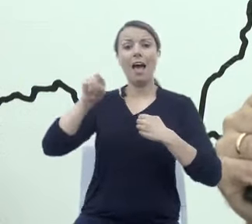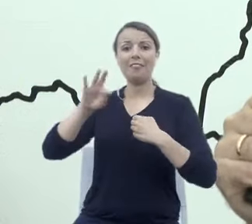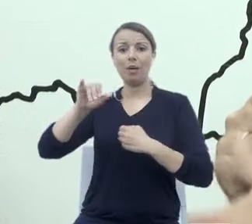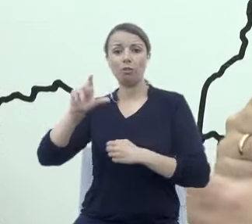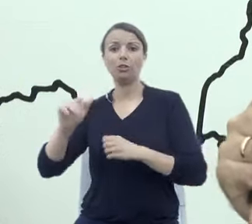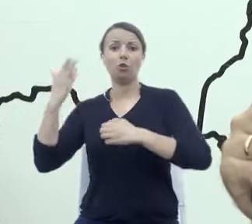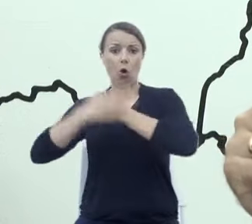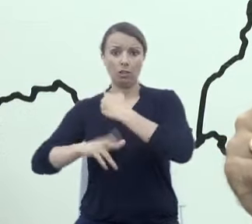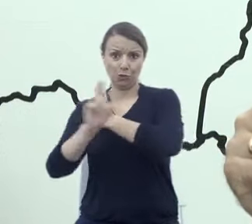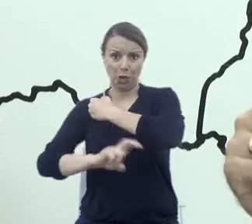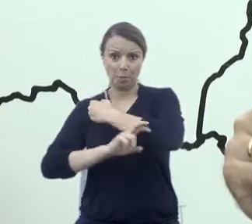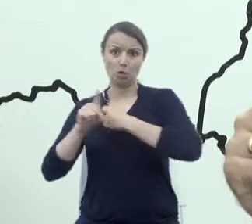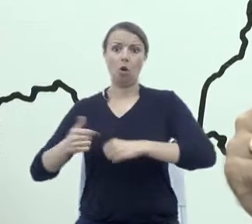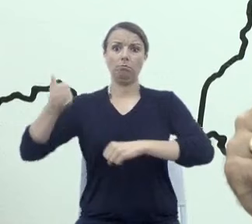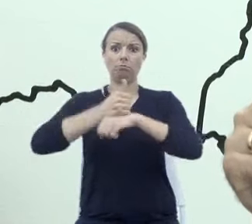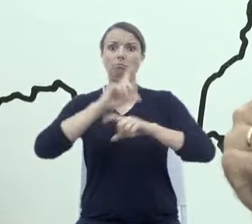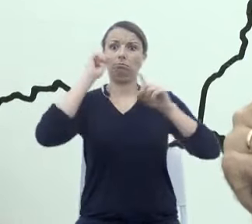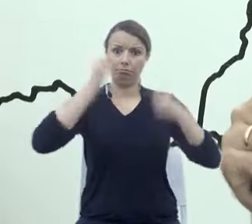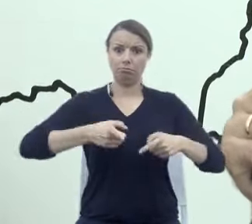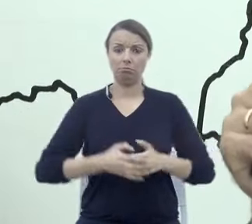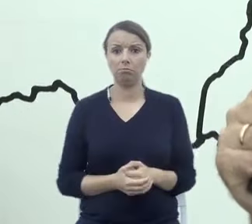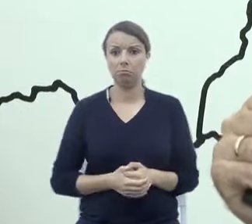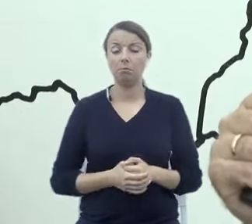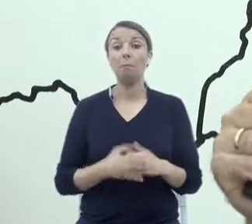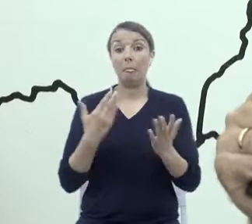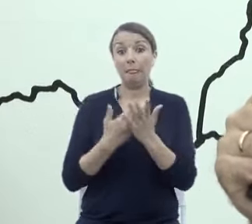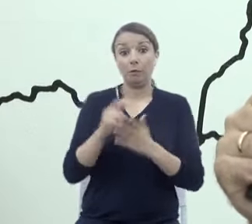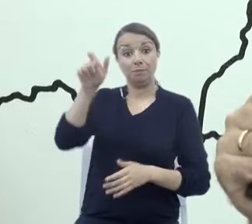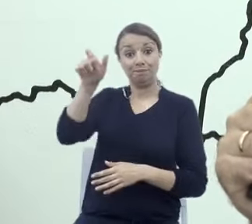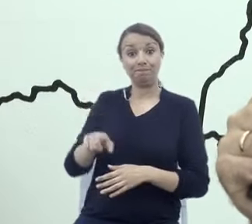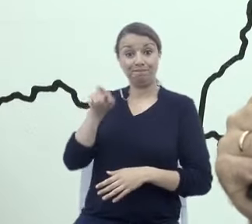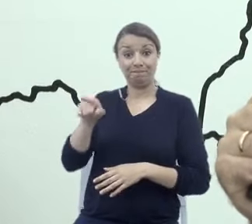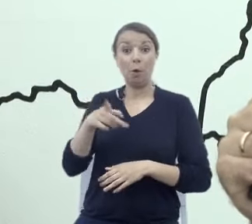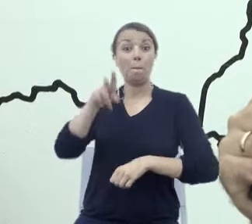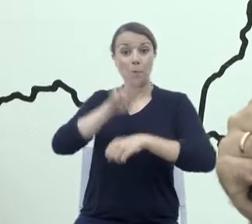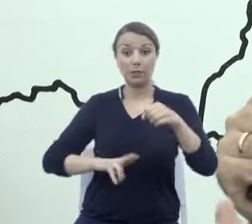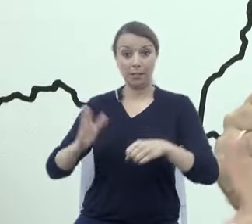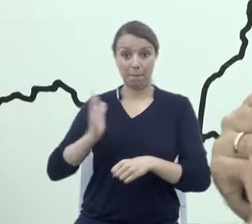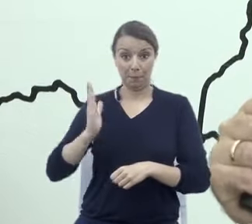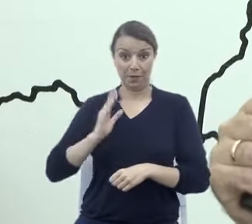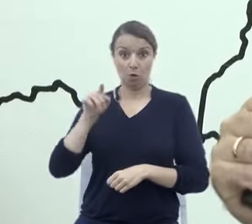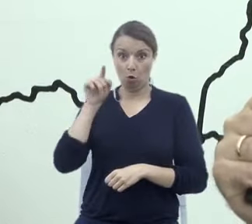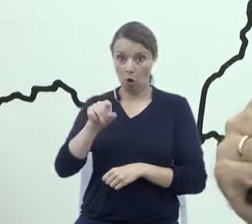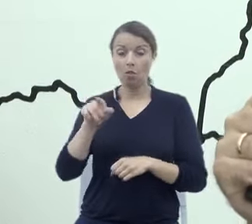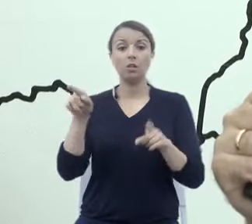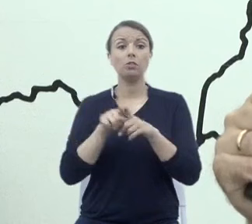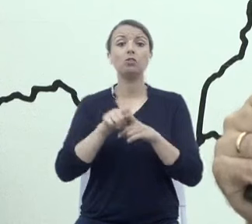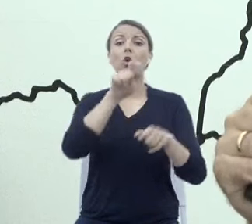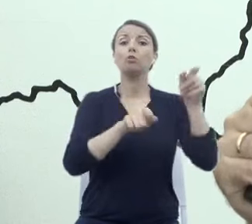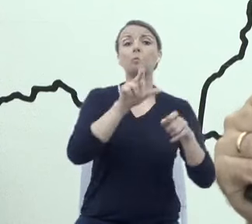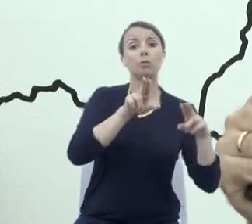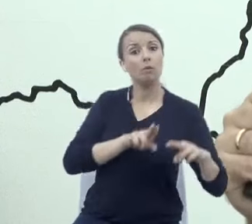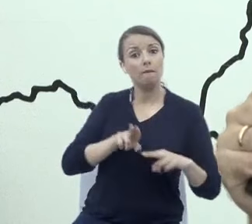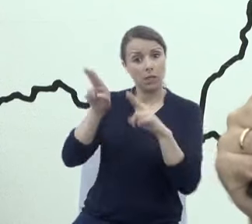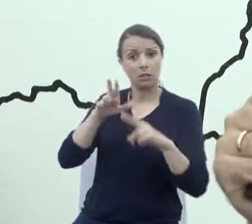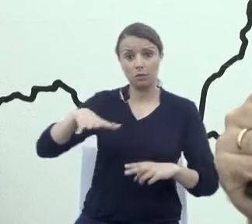sierpnia. Także obecność tego funkcjonariusza Policji Bezpieczeństwa i jego podwładnych na tym